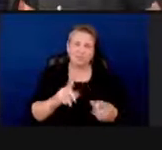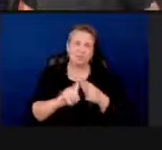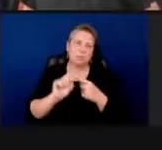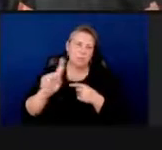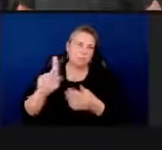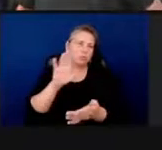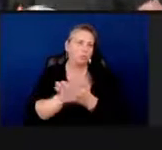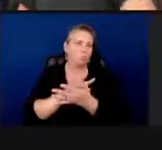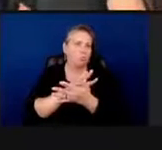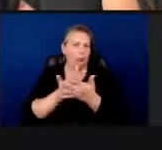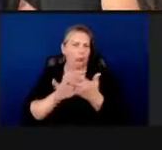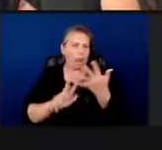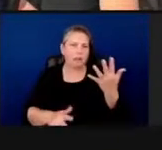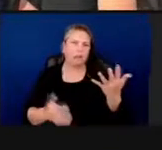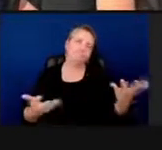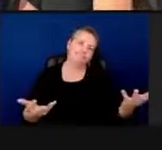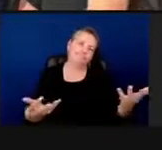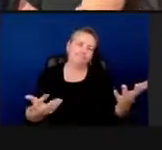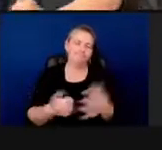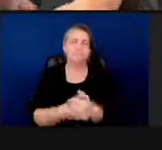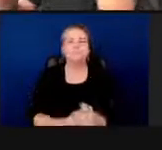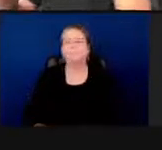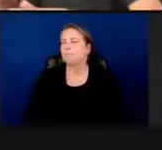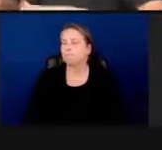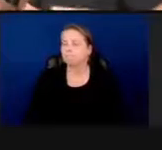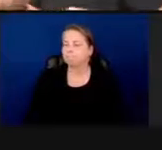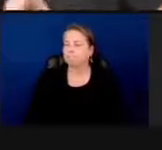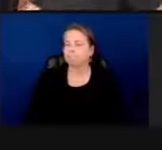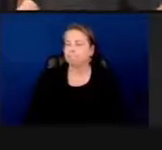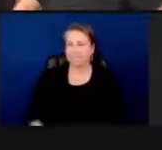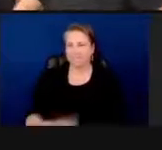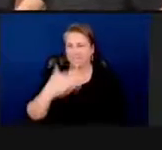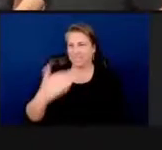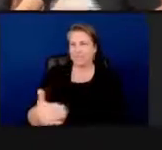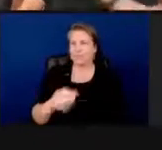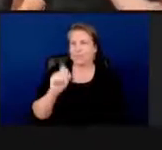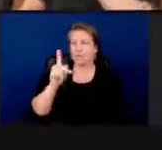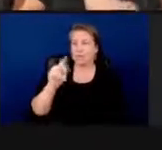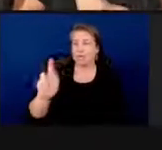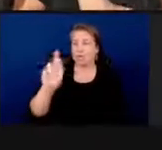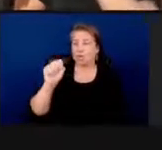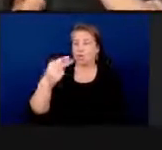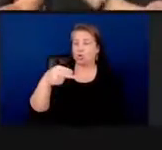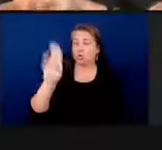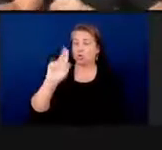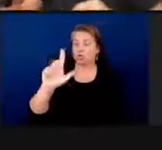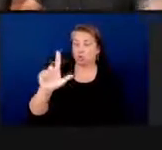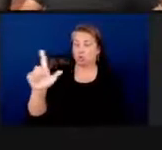ميل إلى التعليم ولديه شهادة، يجب عليه أن يعود لمعرفة كيفية تقديم هذه المعلومات. شكرا دكتور شول،